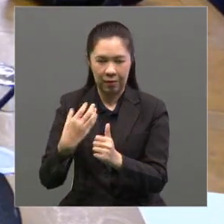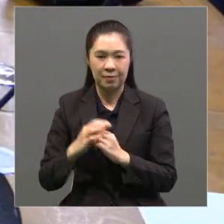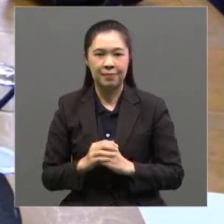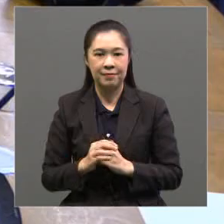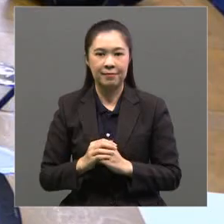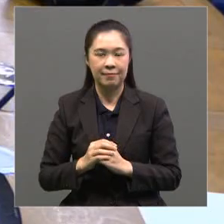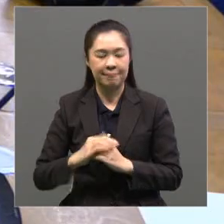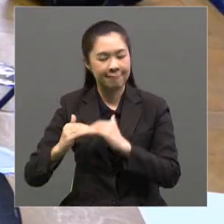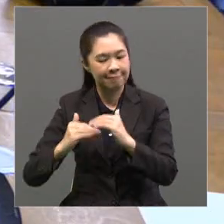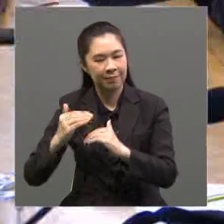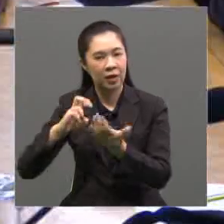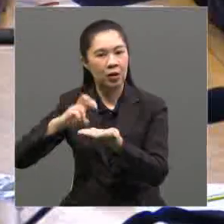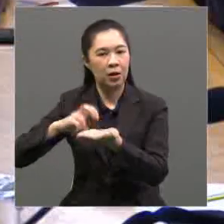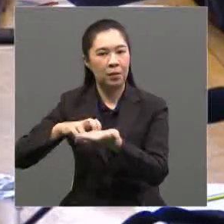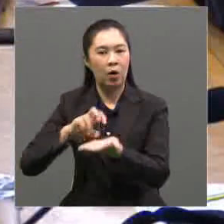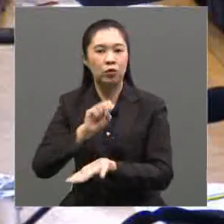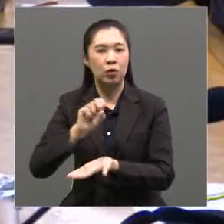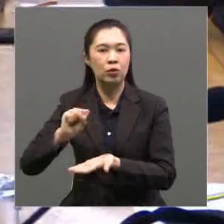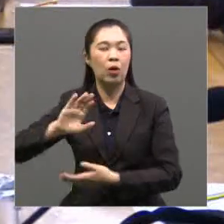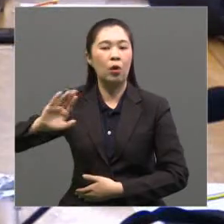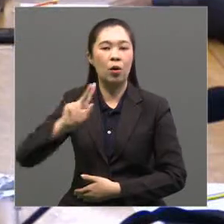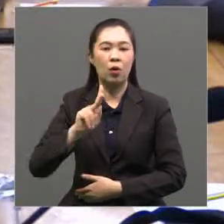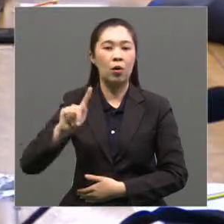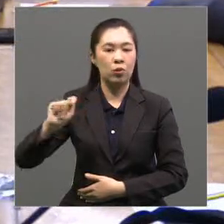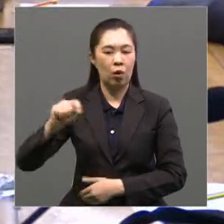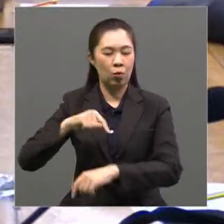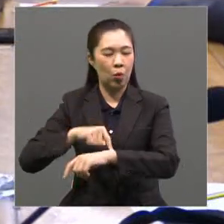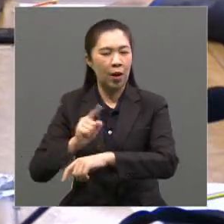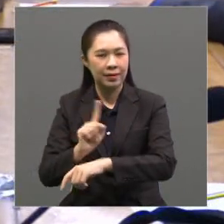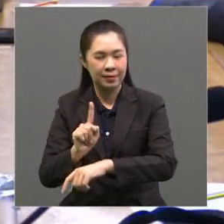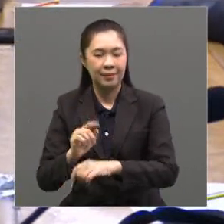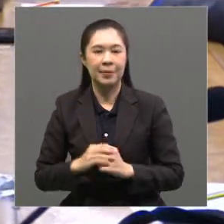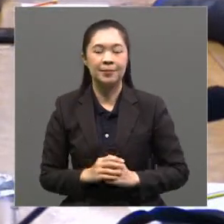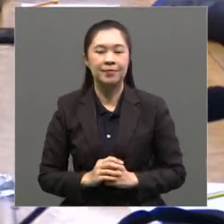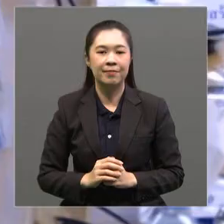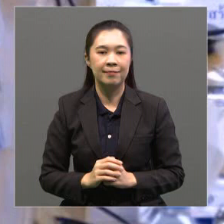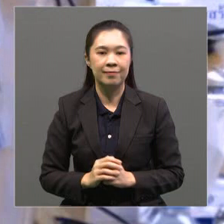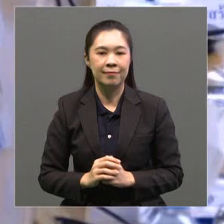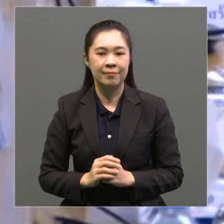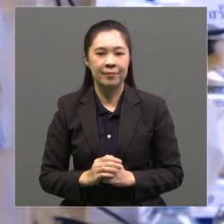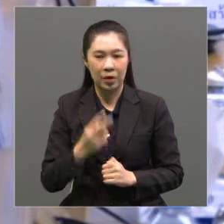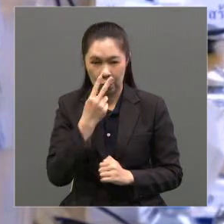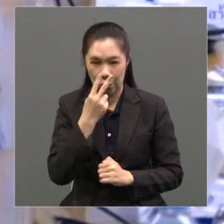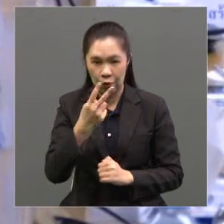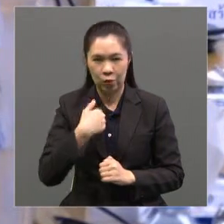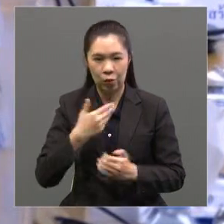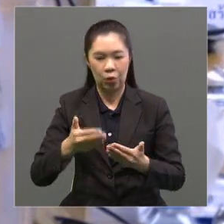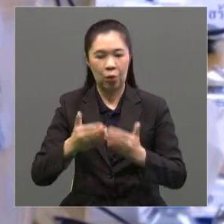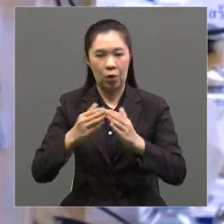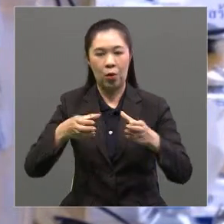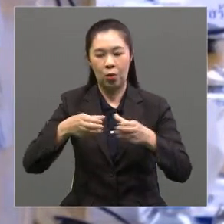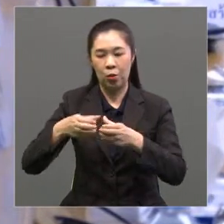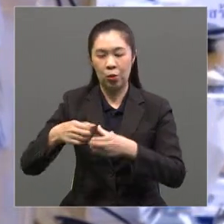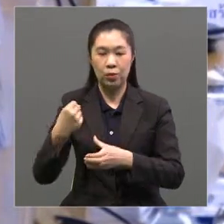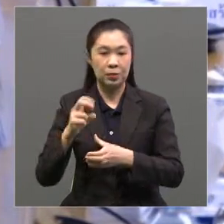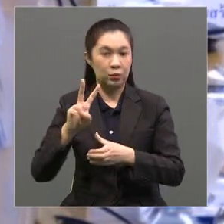และแนวโน้มการรับรองส.ส.ของกกต.ว่าจะเป็นช่วงไหนพร้อมกับติดตามความคืบหน้าหลังตั้งคณะทำงาน12